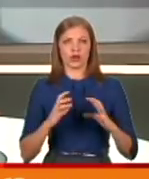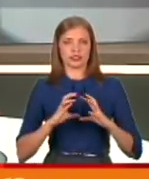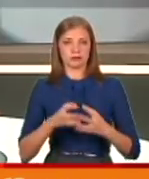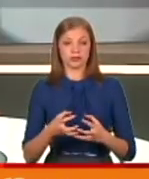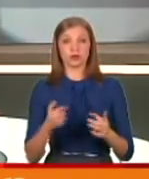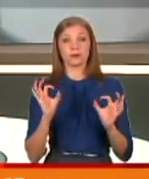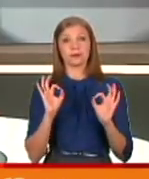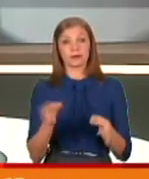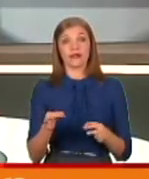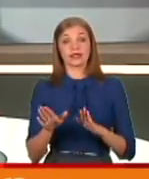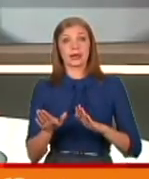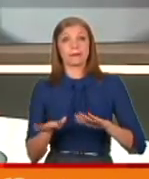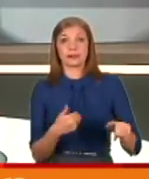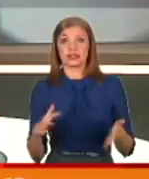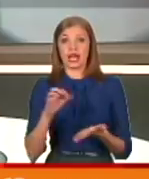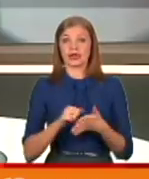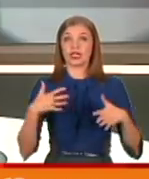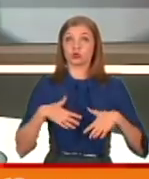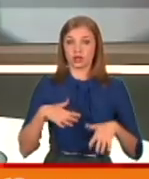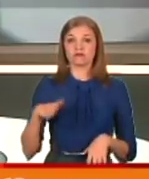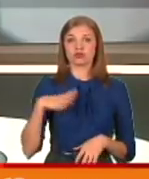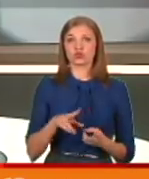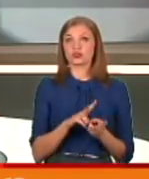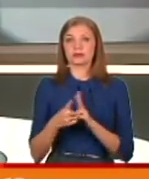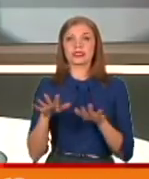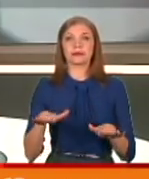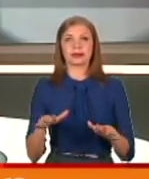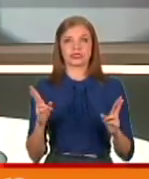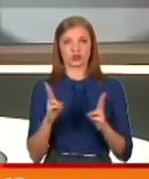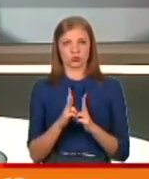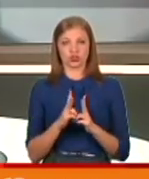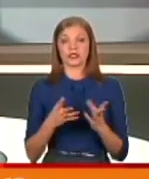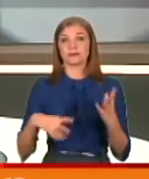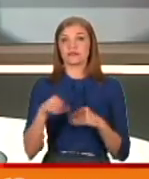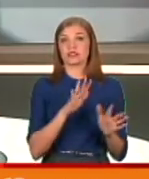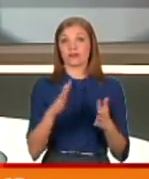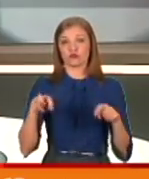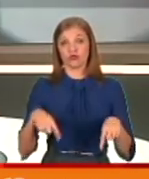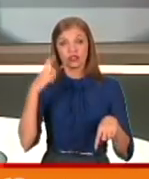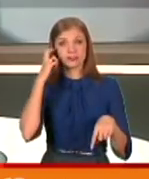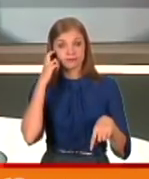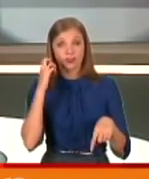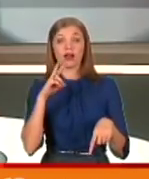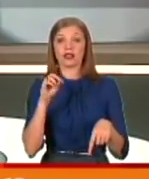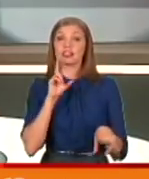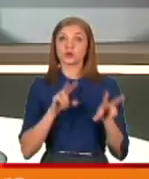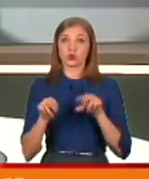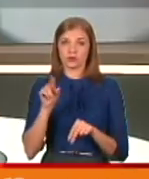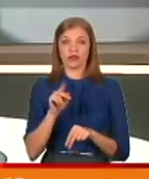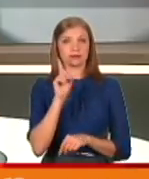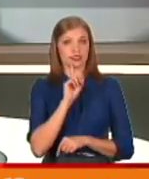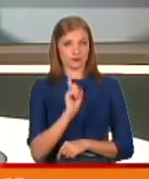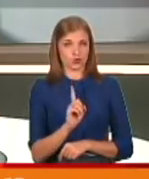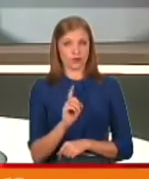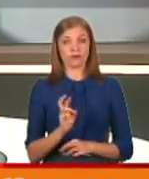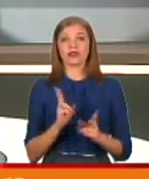світом. Щоправда, після анексії Криму довелося змінити місце зустрічі. Все відбувається в Києві, але, сподіваємося,